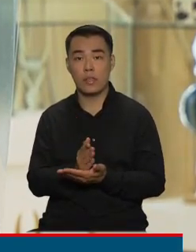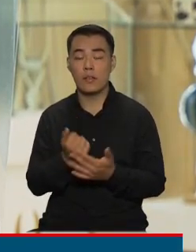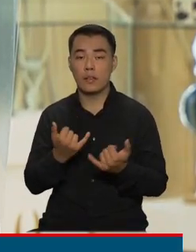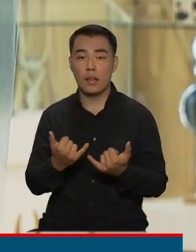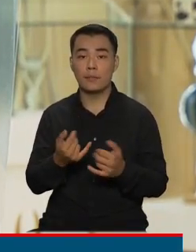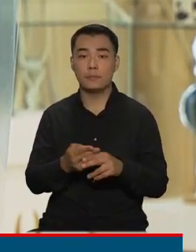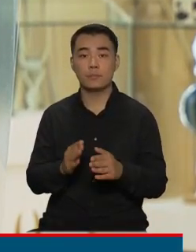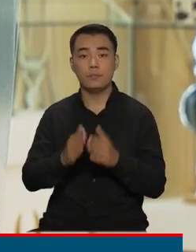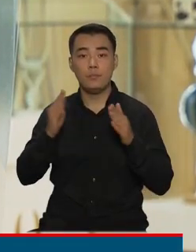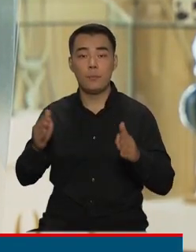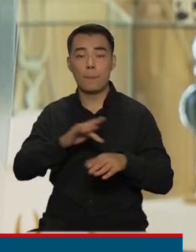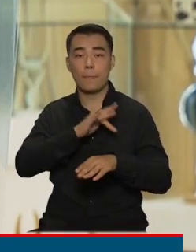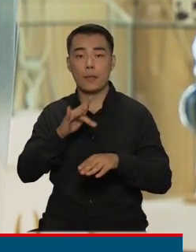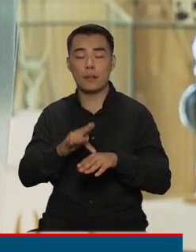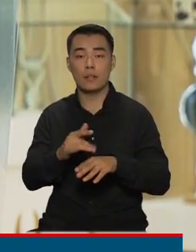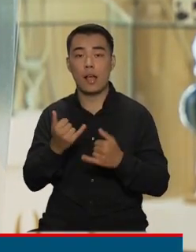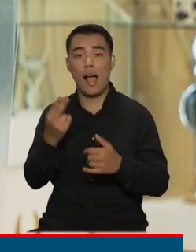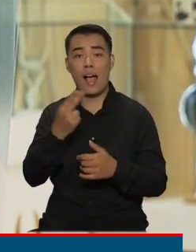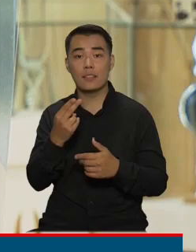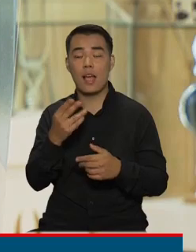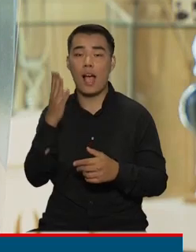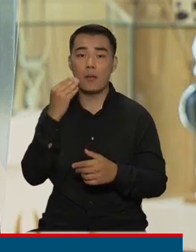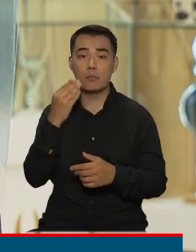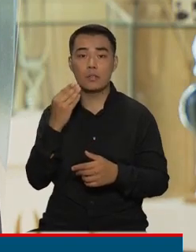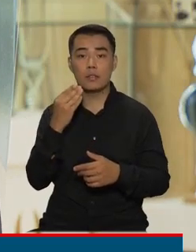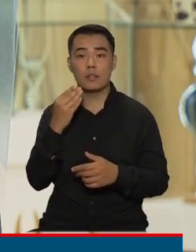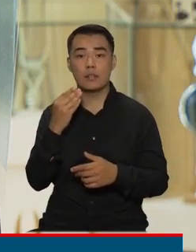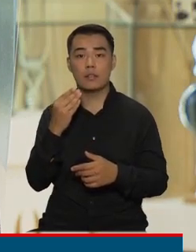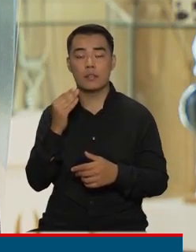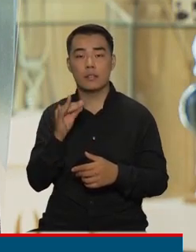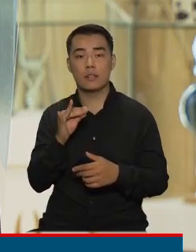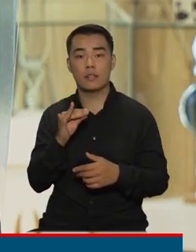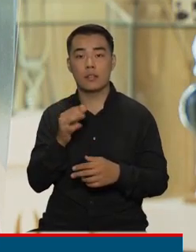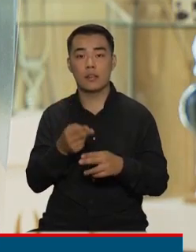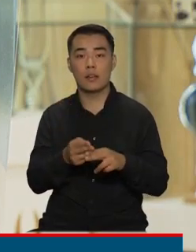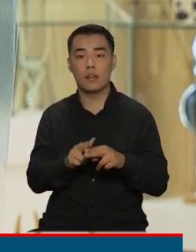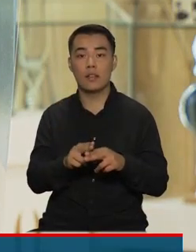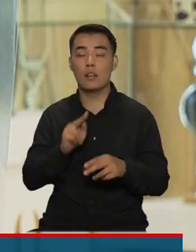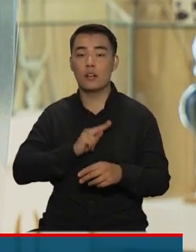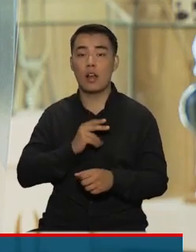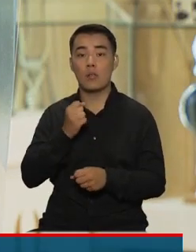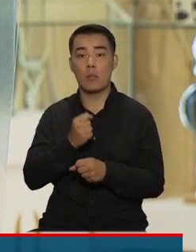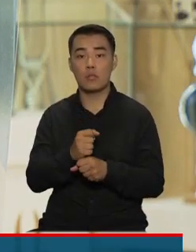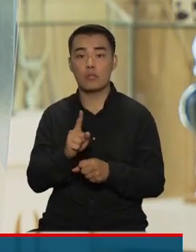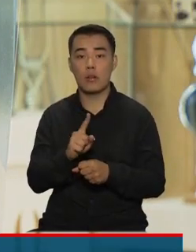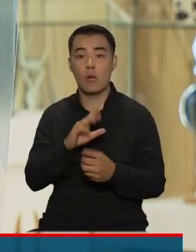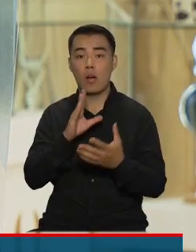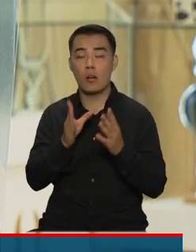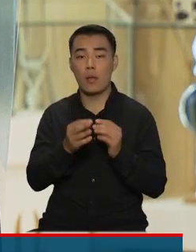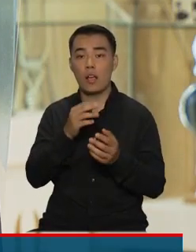мына ірі қалаларымызда болмаса, мына Астана сияқты Алматы, бұл жерде тұрақты жұмыс істеп жатқан ол зауыттар